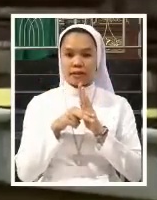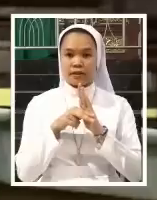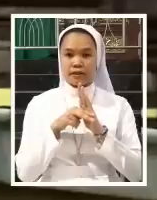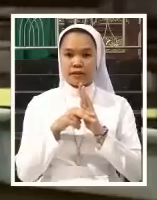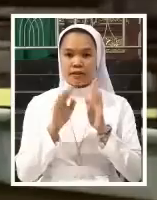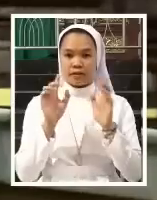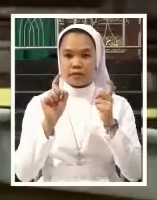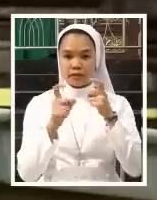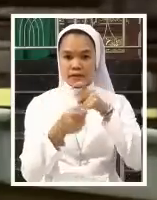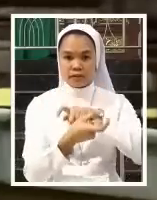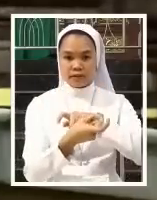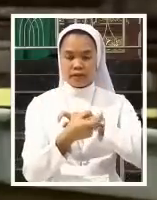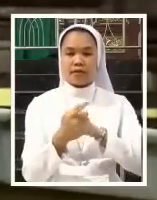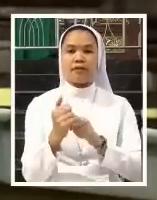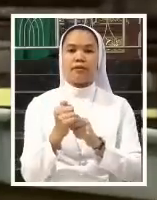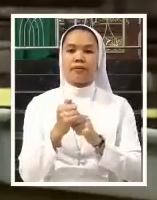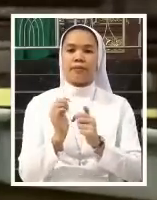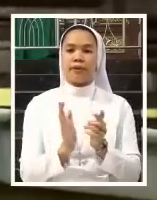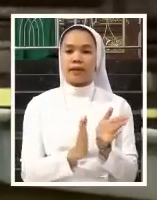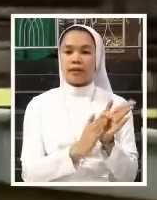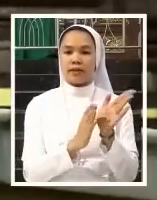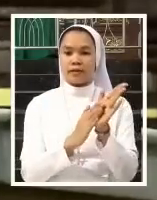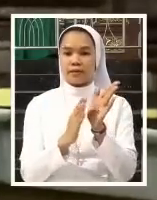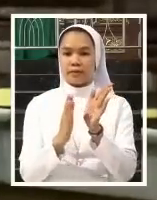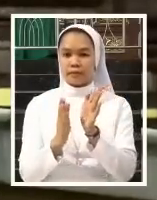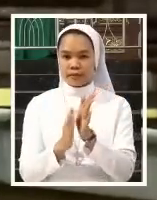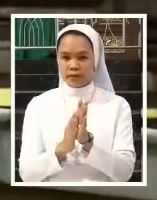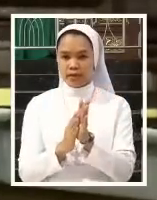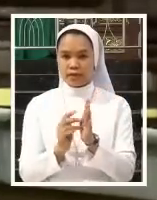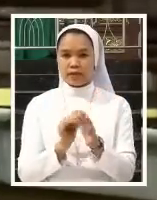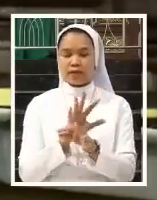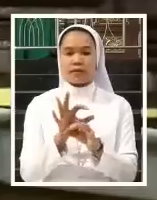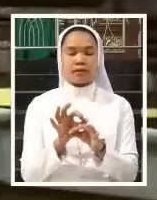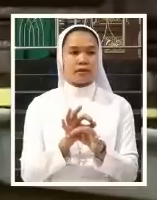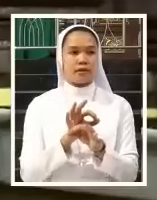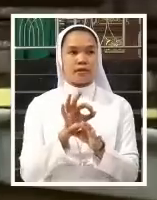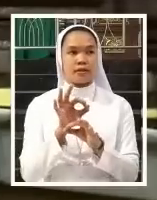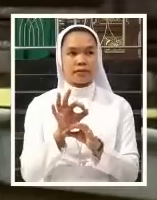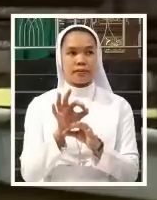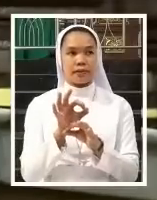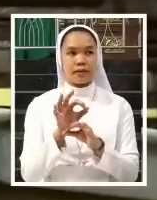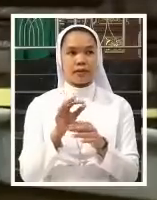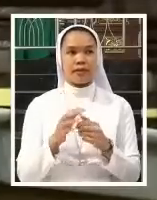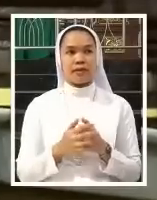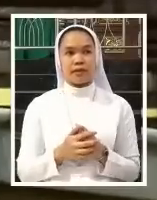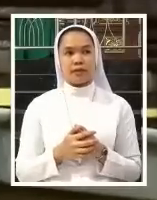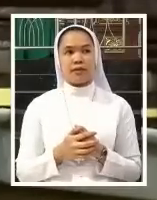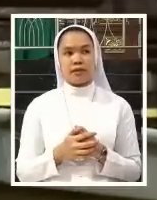Nin manto nin kaumawan imbes espiritong tagalpo.